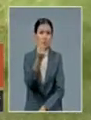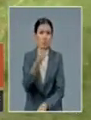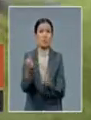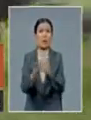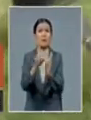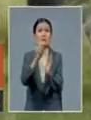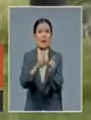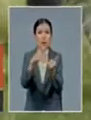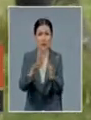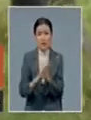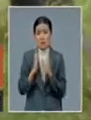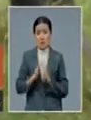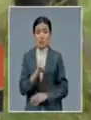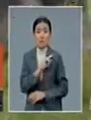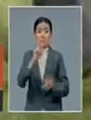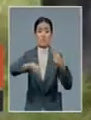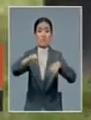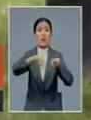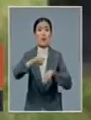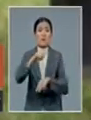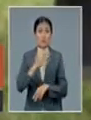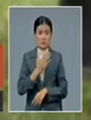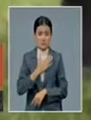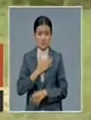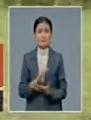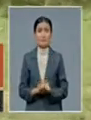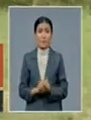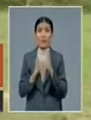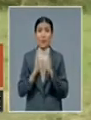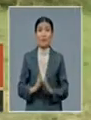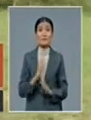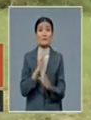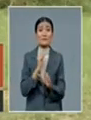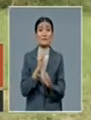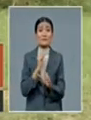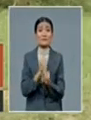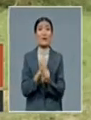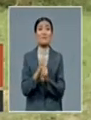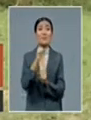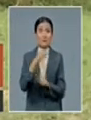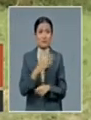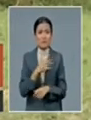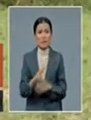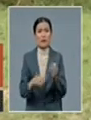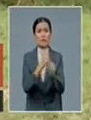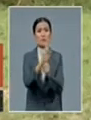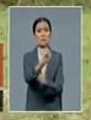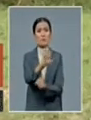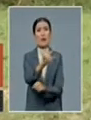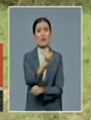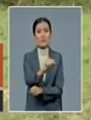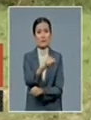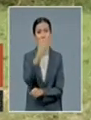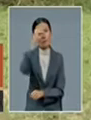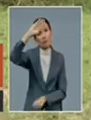ดูแลเจ้าซูดานเนี่ยนะฮะระบุว่าระบุในแถลงการว่าซูดานเนี่ยตายขณะที่มีอายุ45ปีจากอา